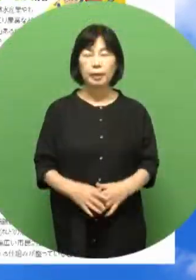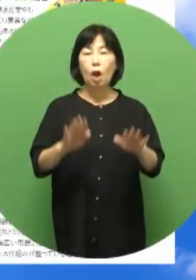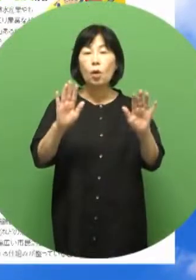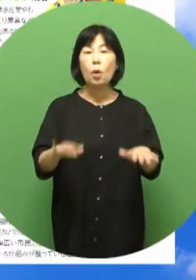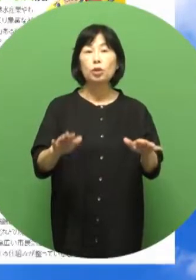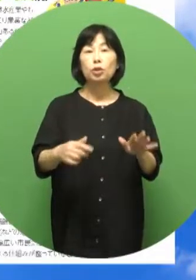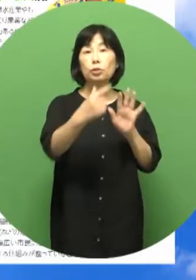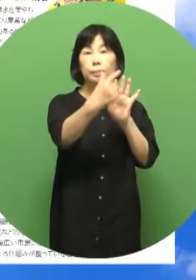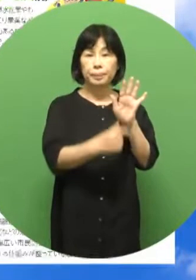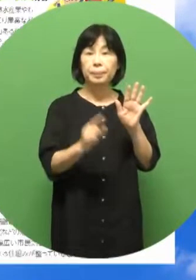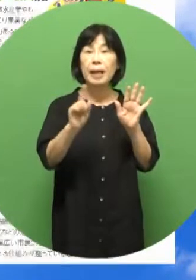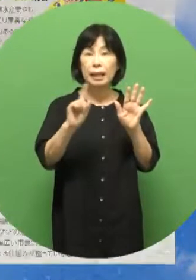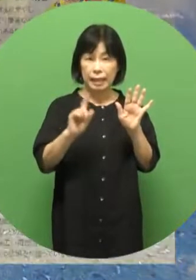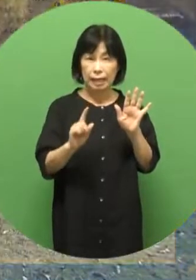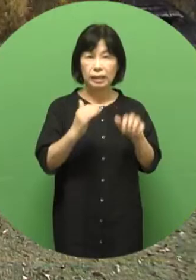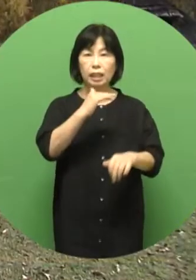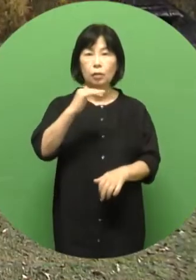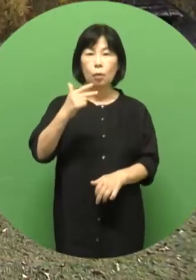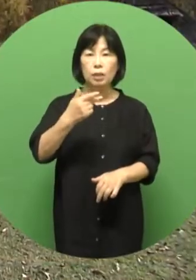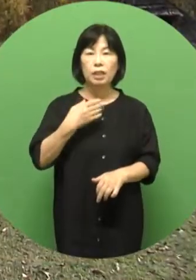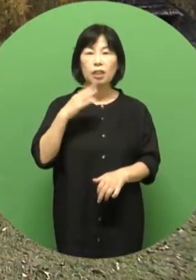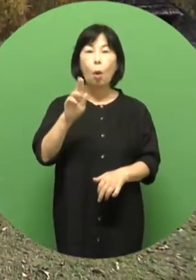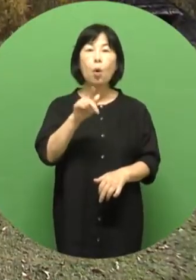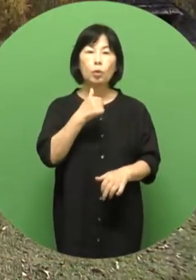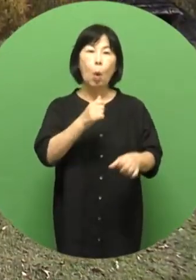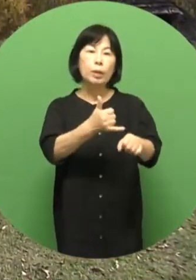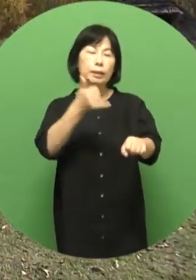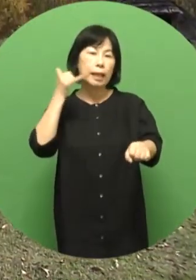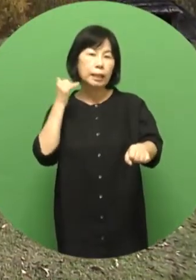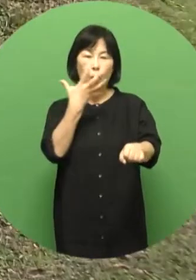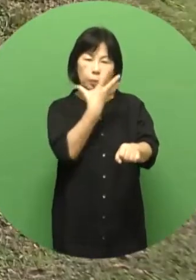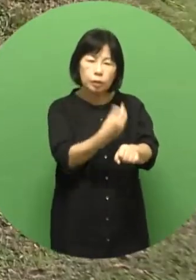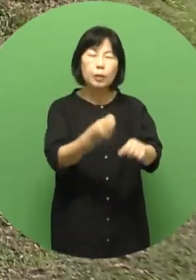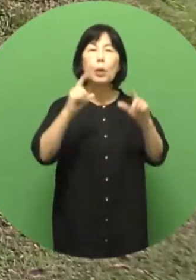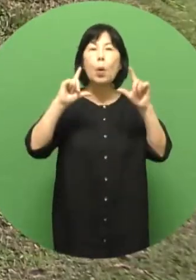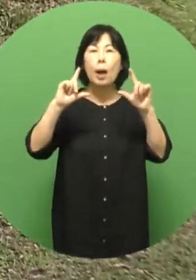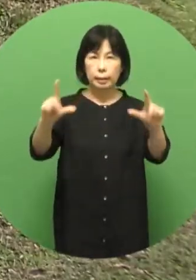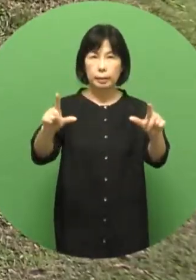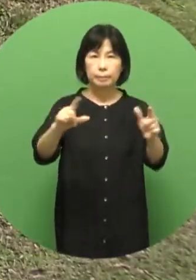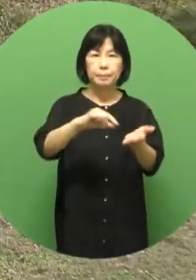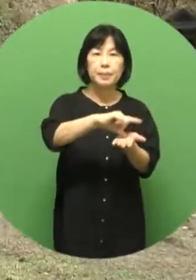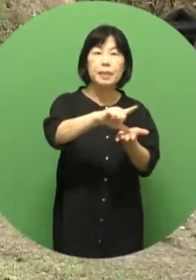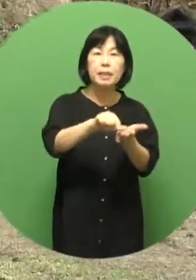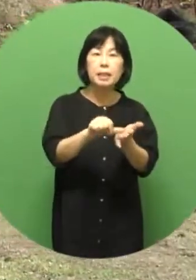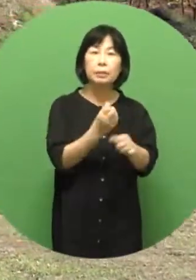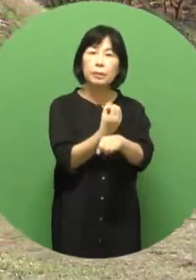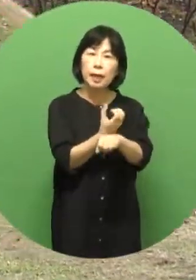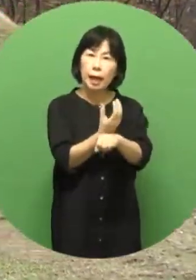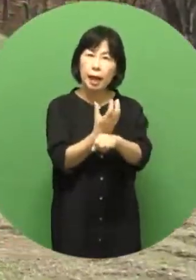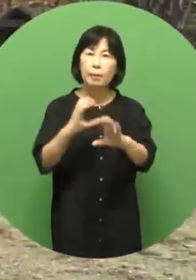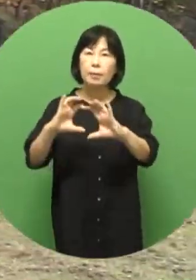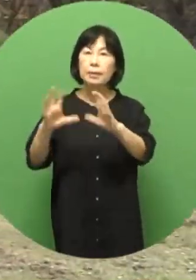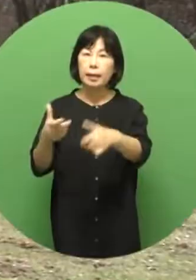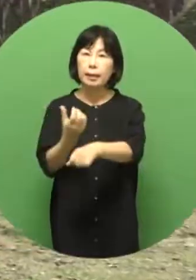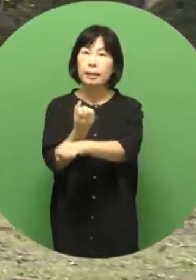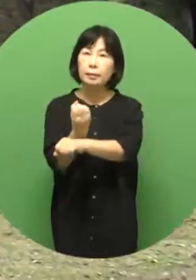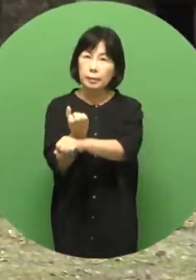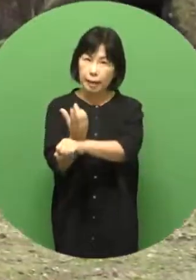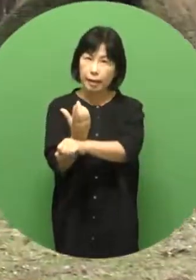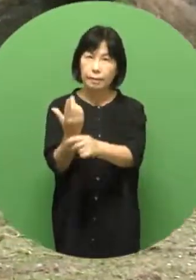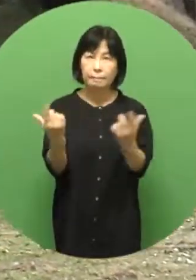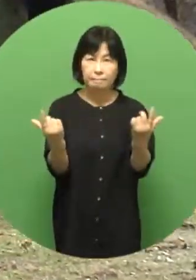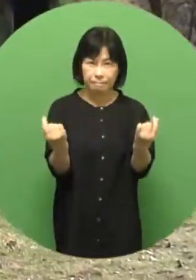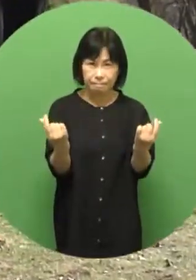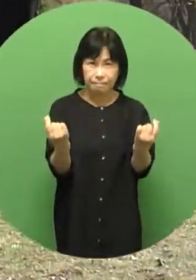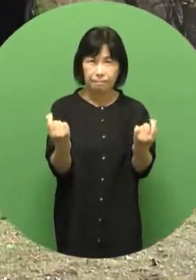今週のテーマは御所の遺跡の魅力を発信、地域の宝を世界の宝へ。